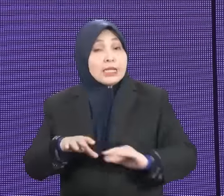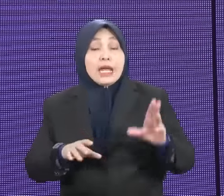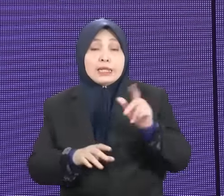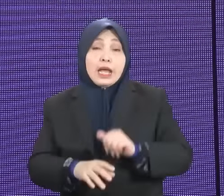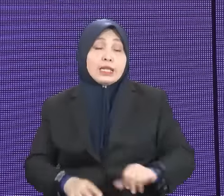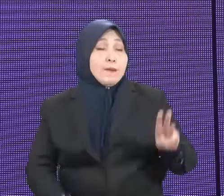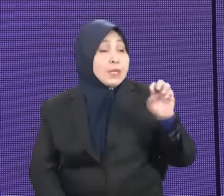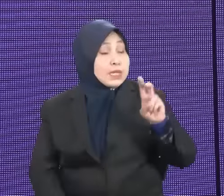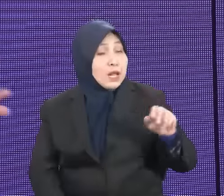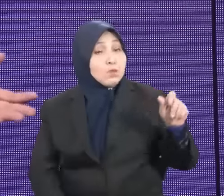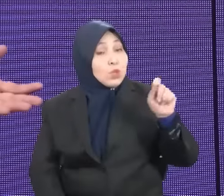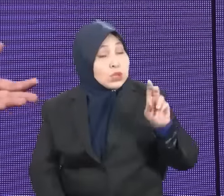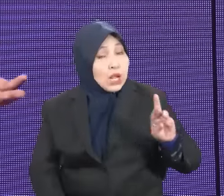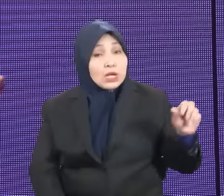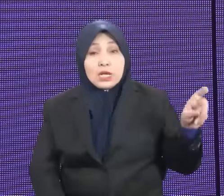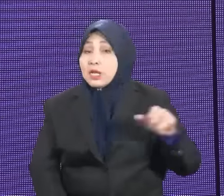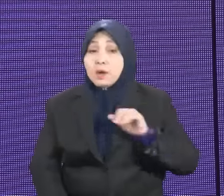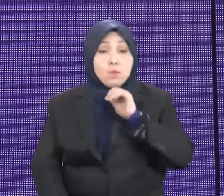maksudnya